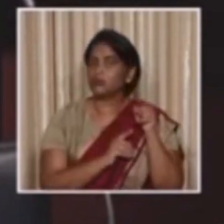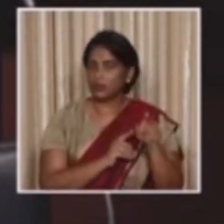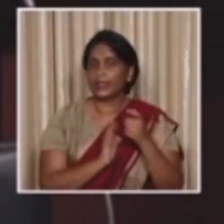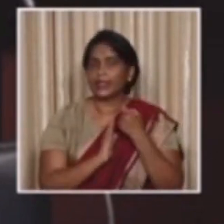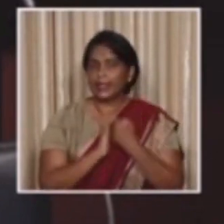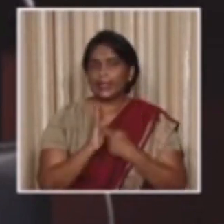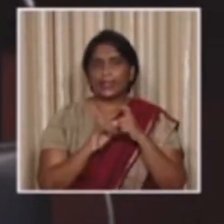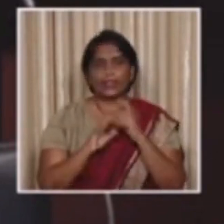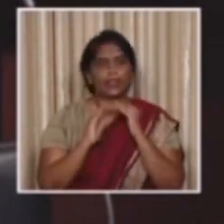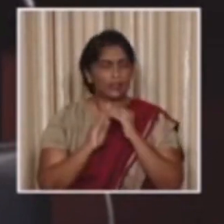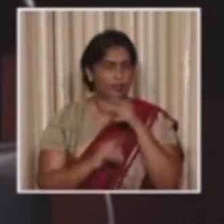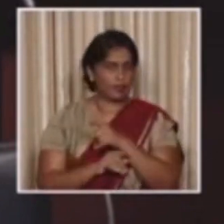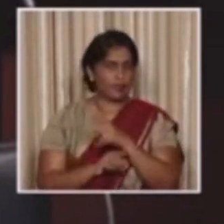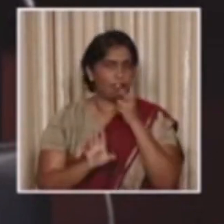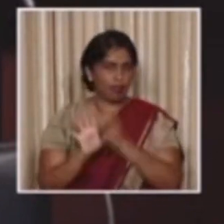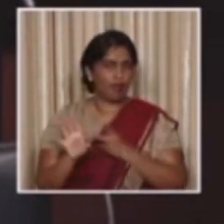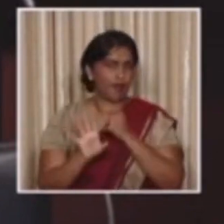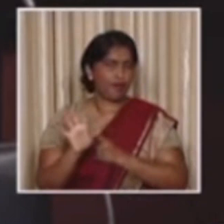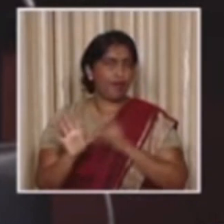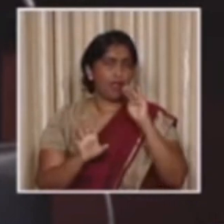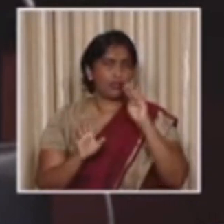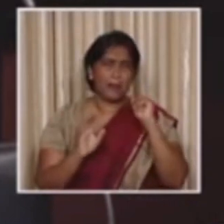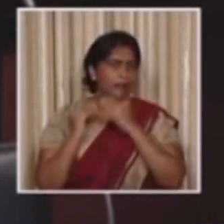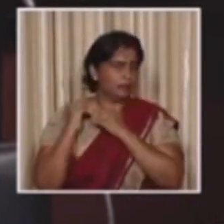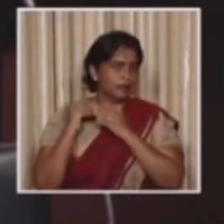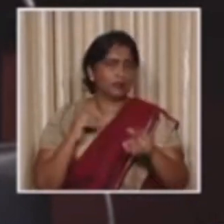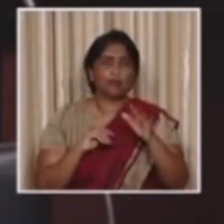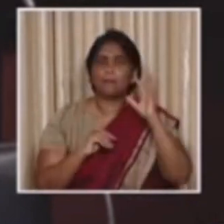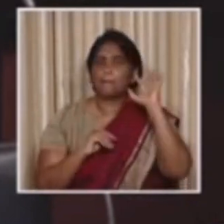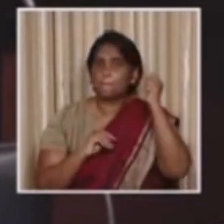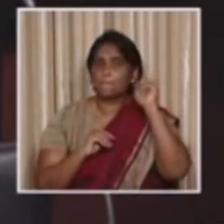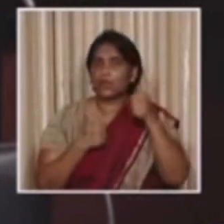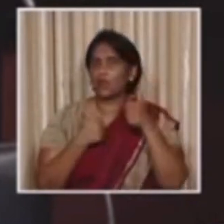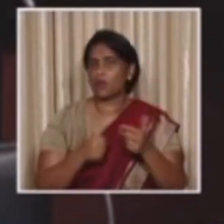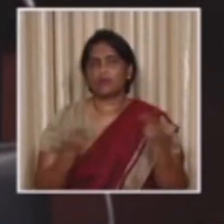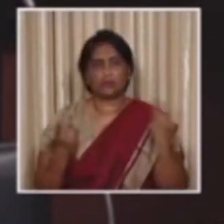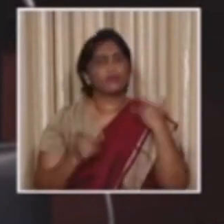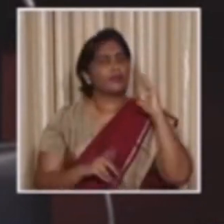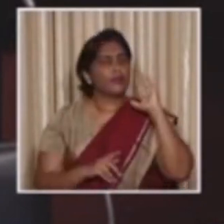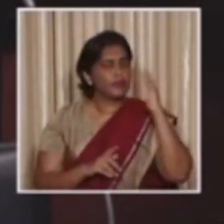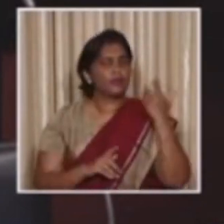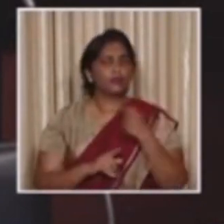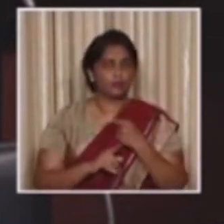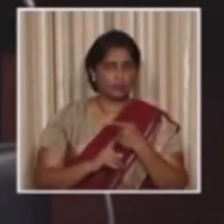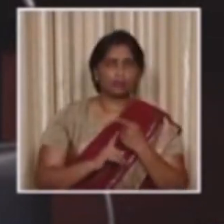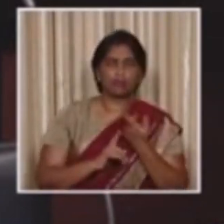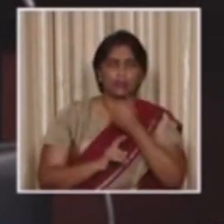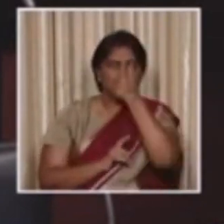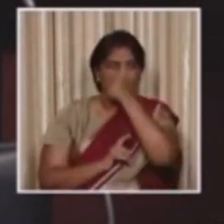නීතිපති දෙපාර්තමේන්තුව කරන්නේ අවුරුදු දැන් 40කට 50කට. ඒකේ ප්‍රතිඵල හොඳ නැහැ. විශේෂයෙන්ම කරප්ෂන් වලට